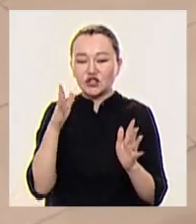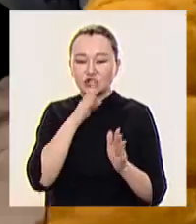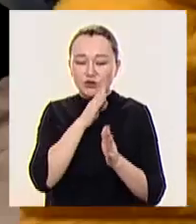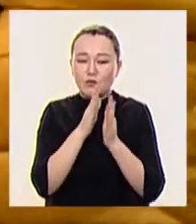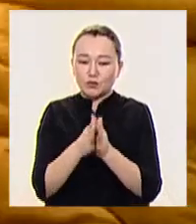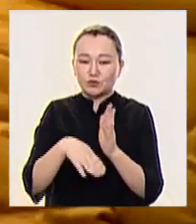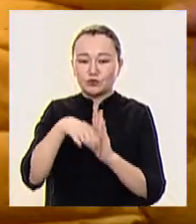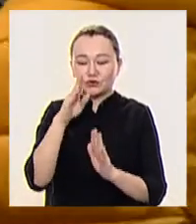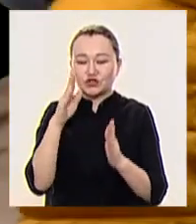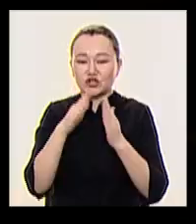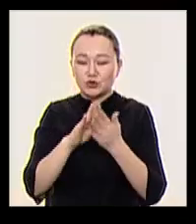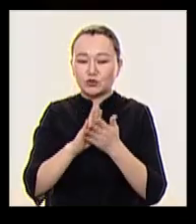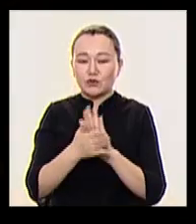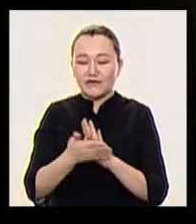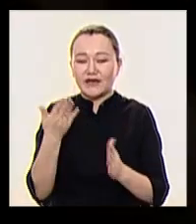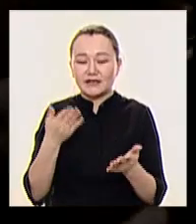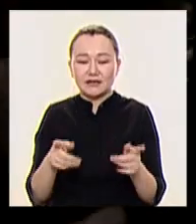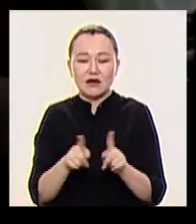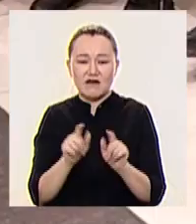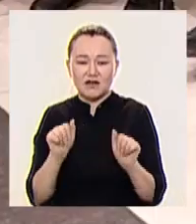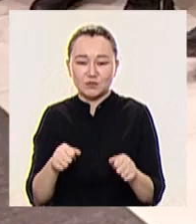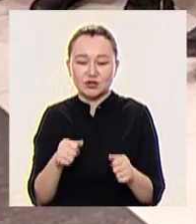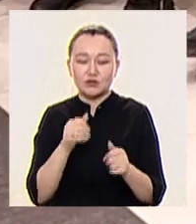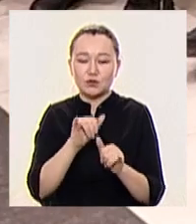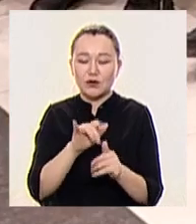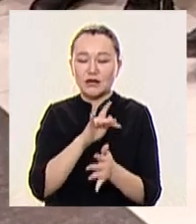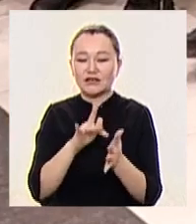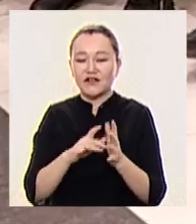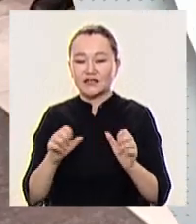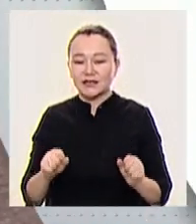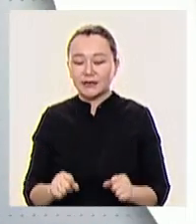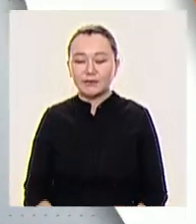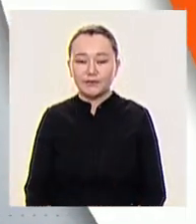просят улучшить жилищные условия. Есть ли такая возможность у городских властей?